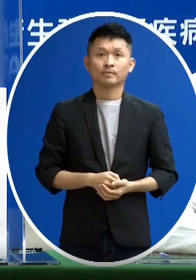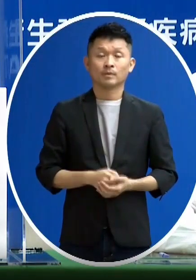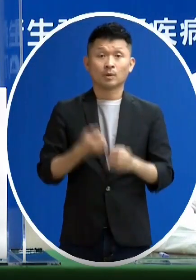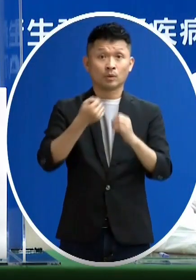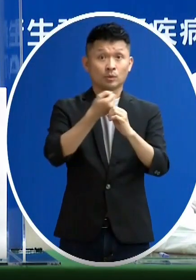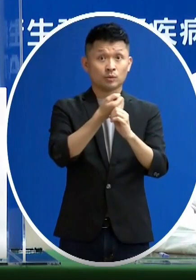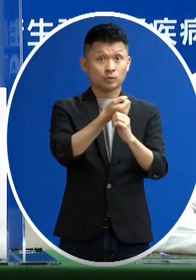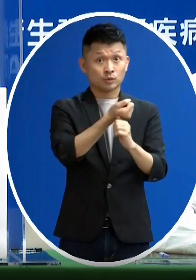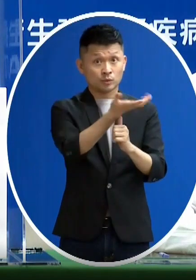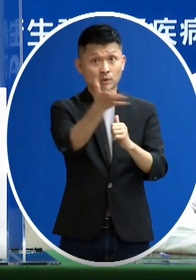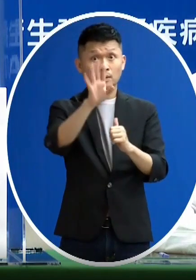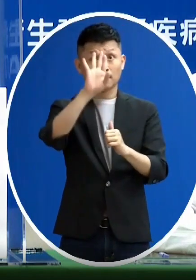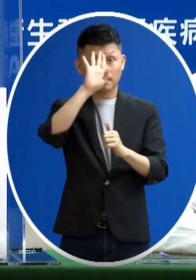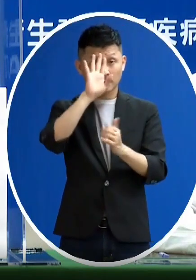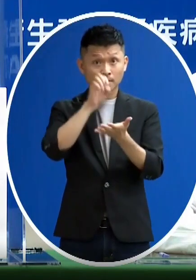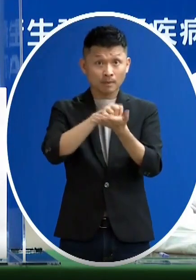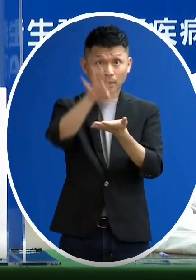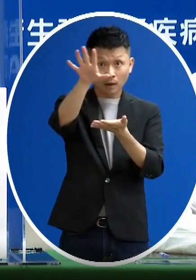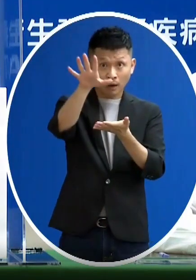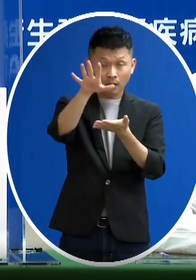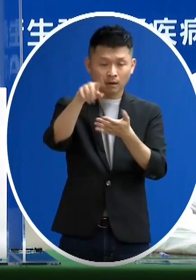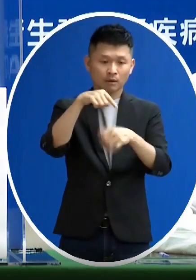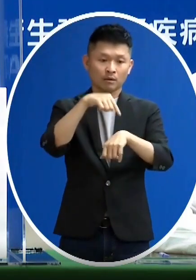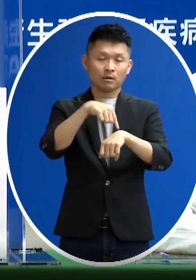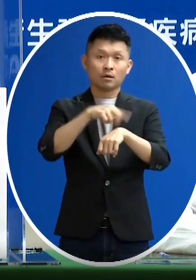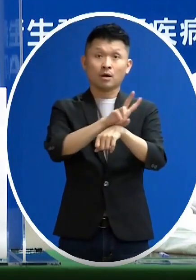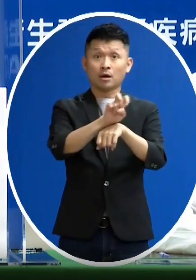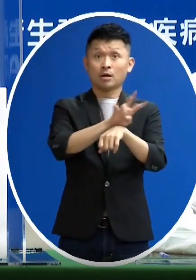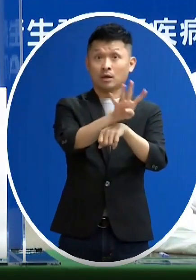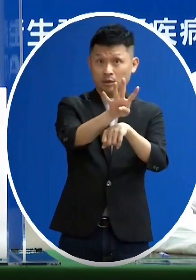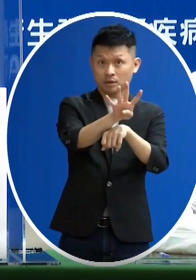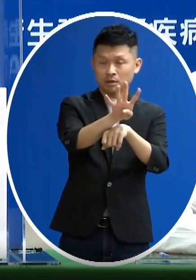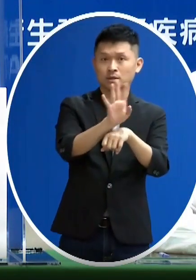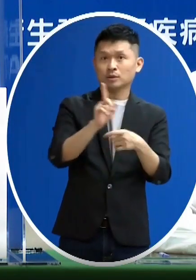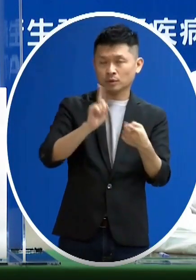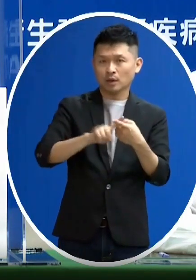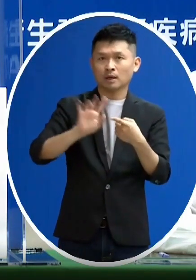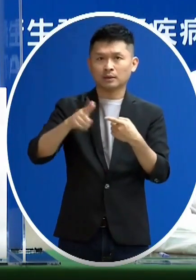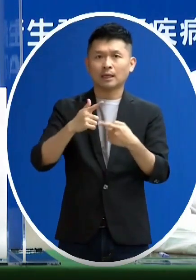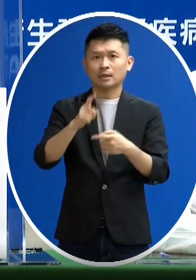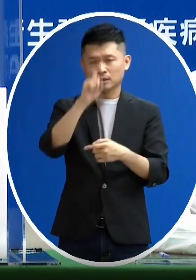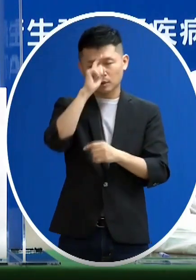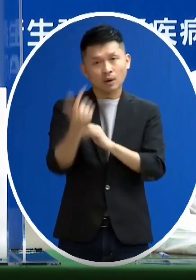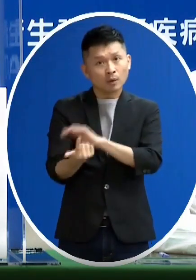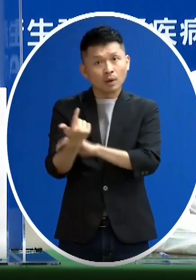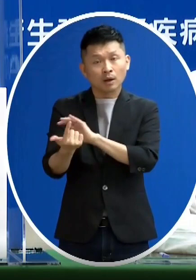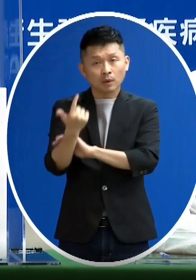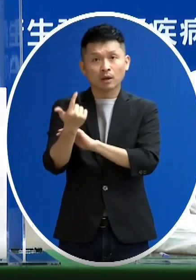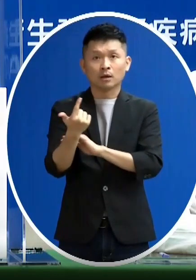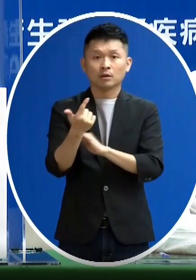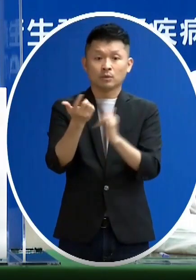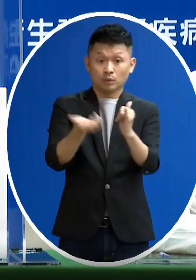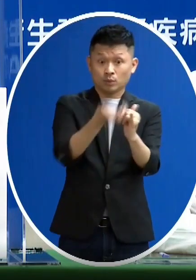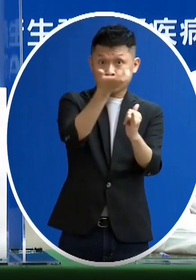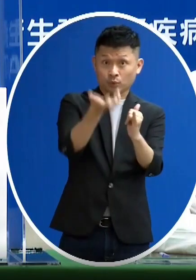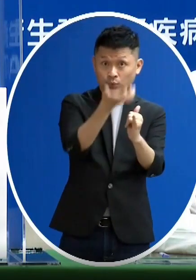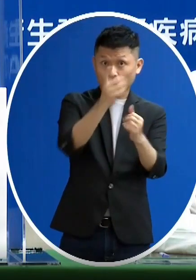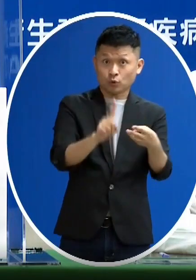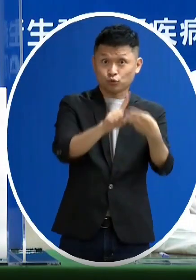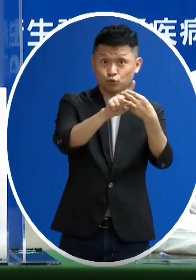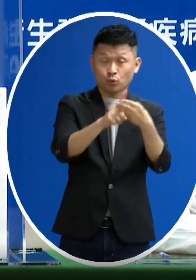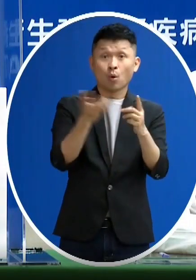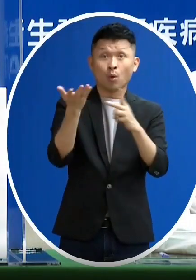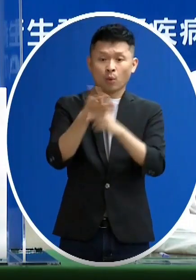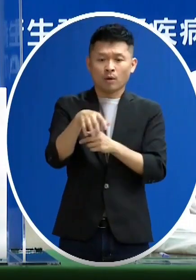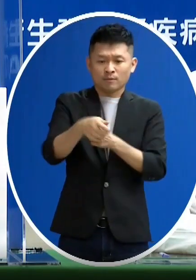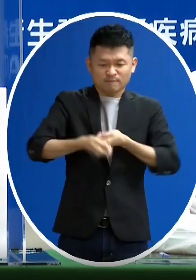病报告是24小时，但是处理我们是要求尽速，那方式是以火化原则，那要深埋要